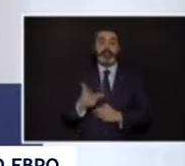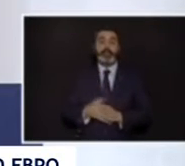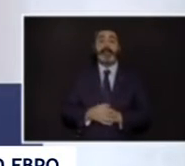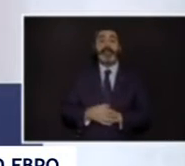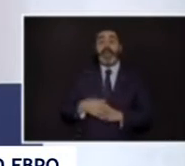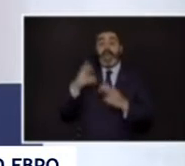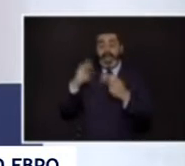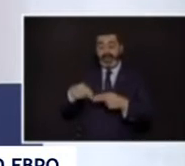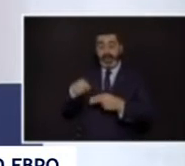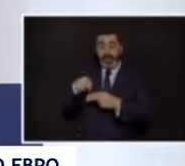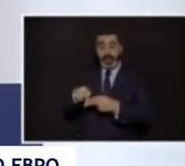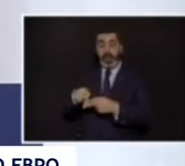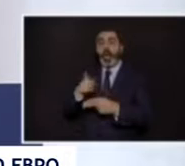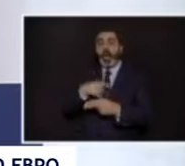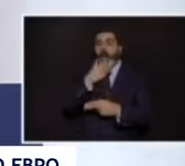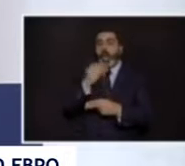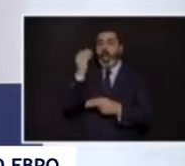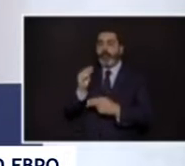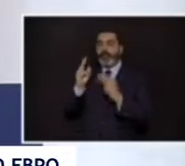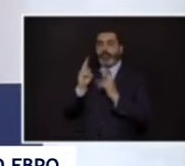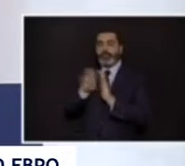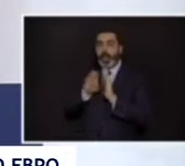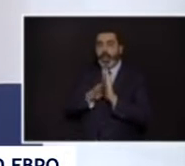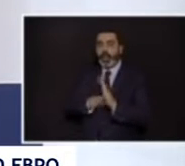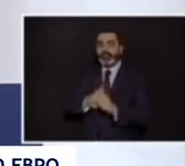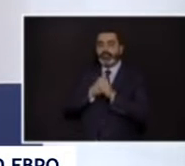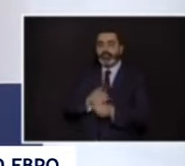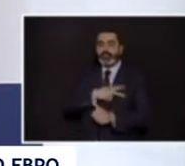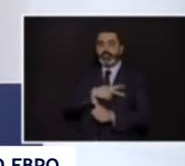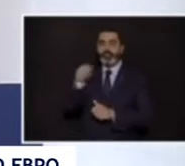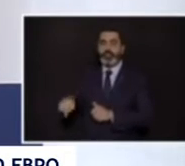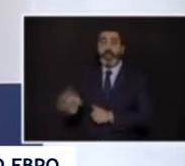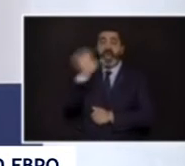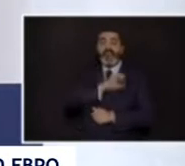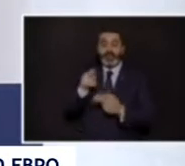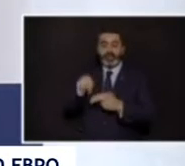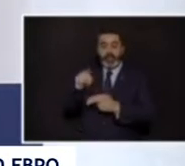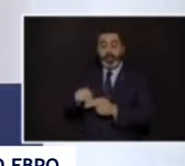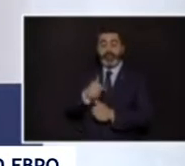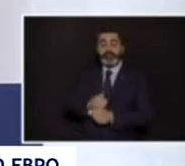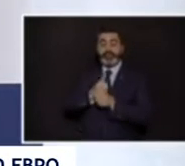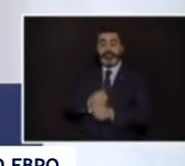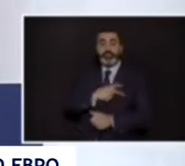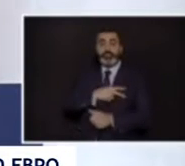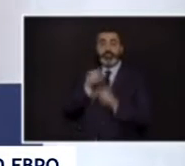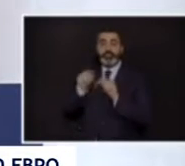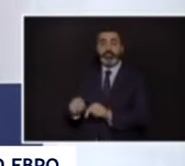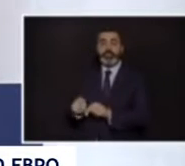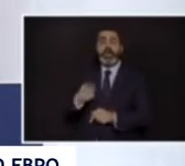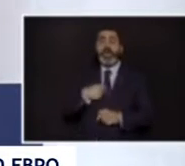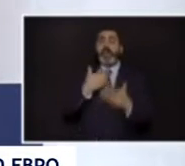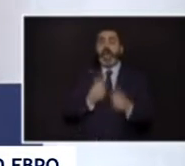στα ελληνικά εξωτερικά σύνορα, που είναι και τα εξωτερικά σύνορα της Ευρώπης. Είμαστε δεσμευμένοι να κινητοποιήσουμε όλη την